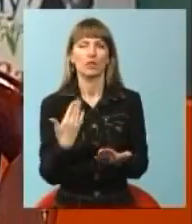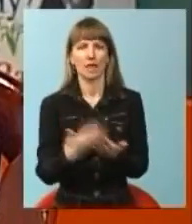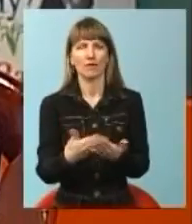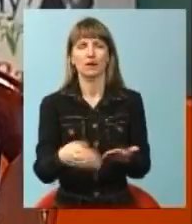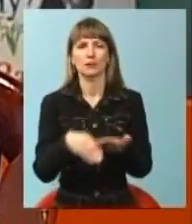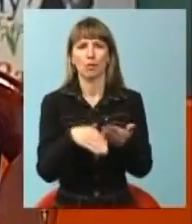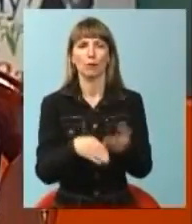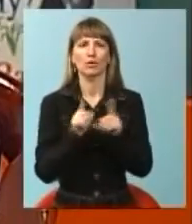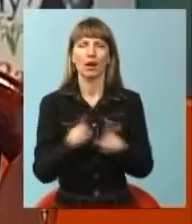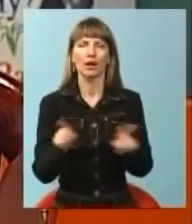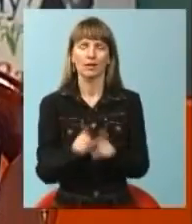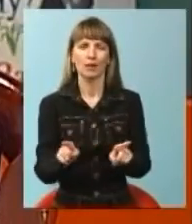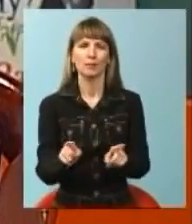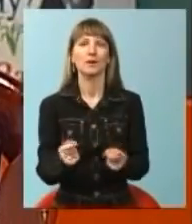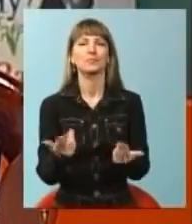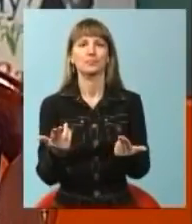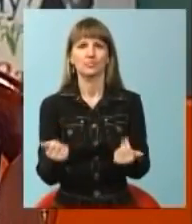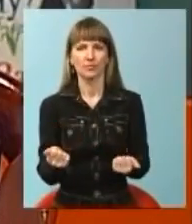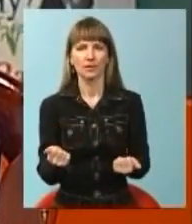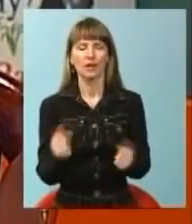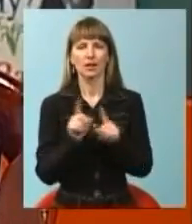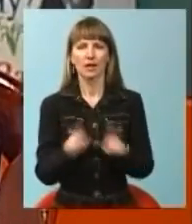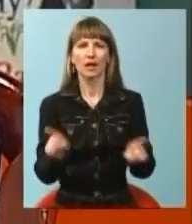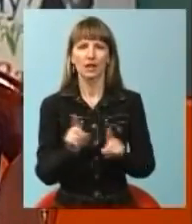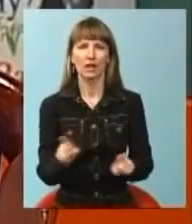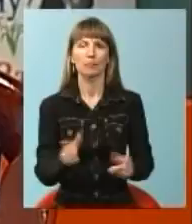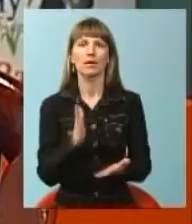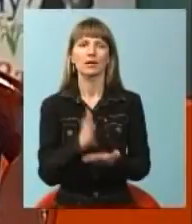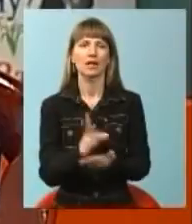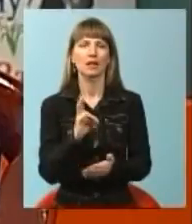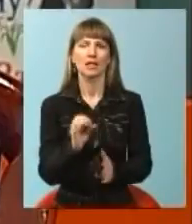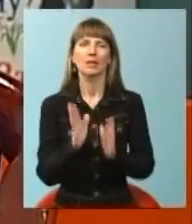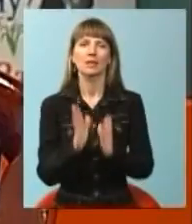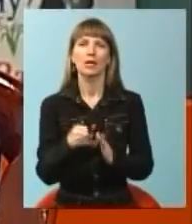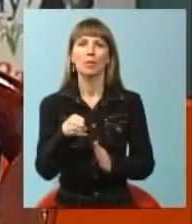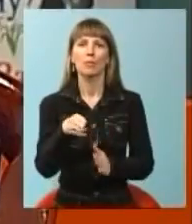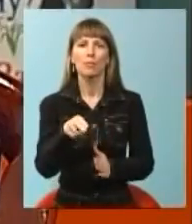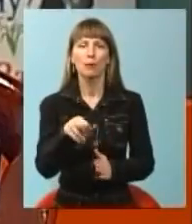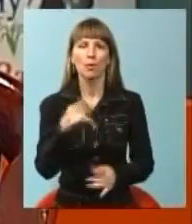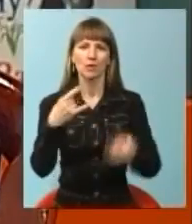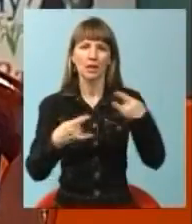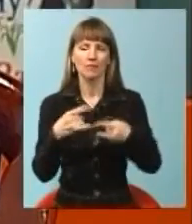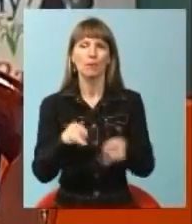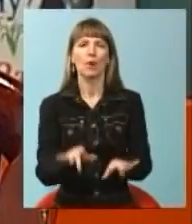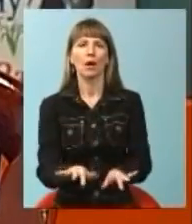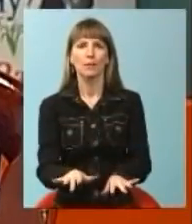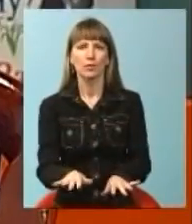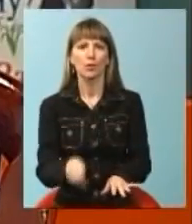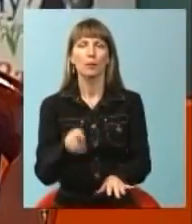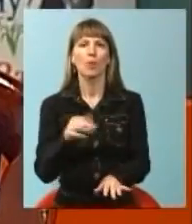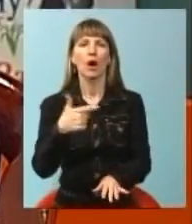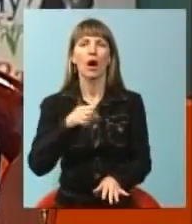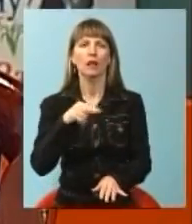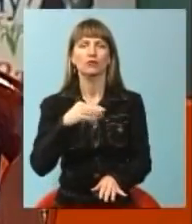реклами. Ну так, реклама йде не тільки по телевізору, по комп'ютерах, по